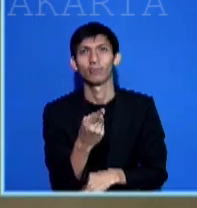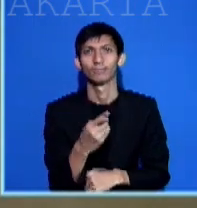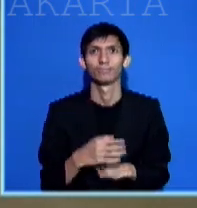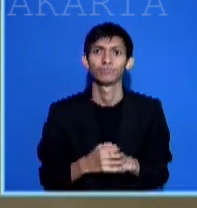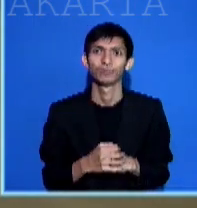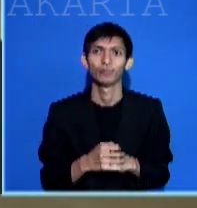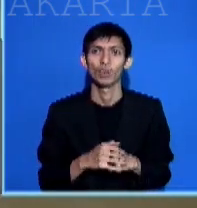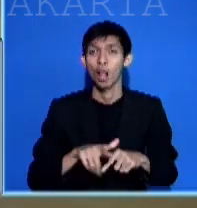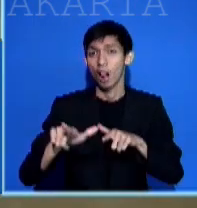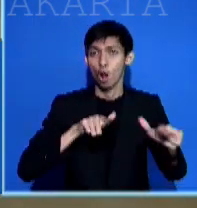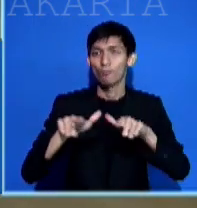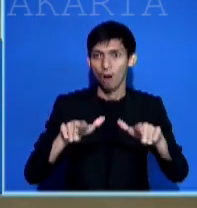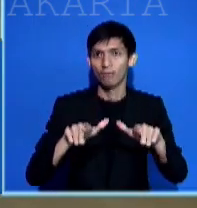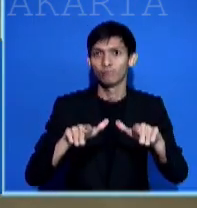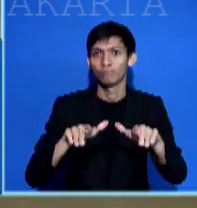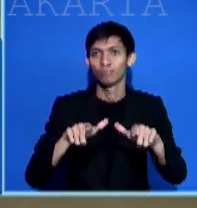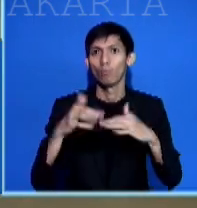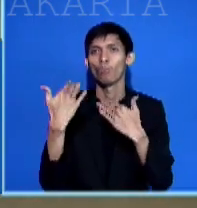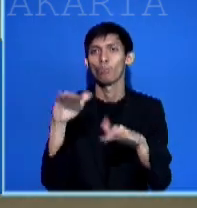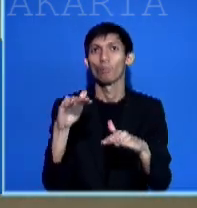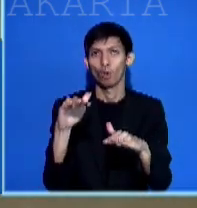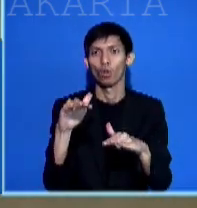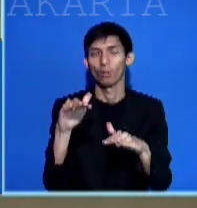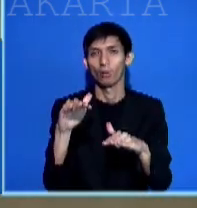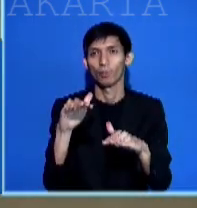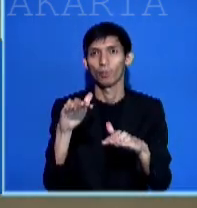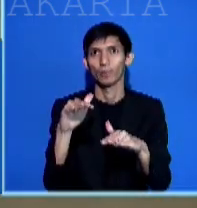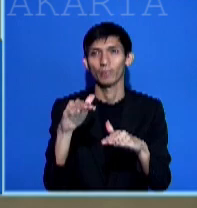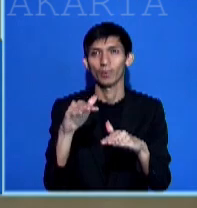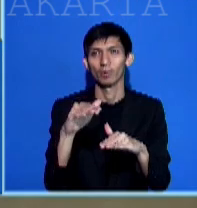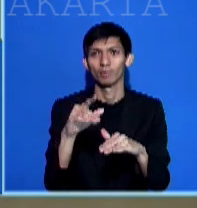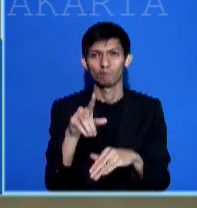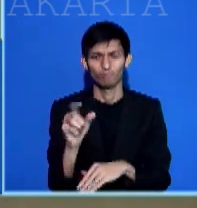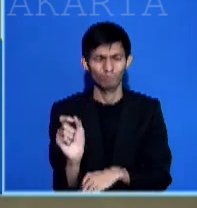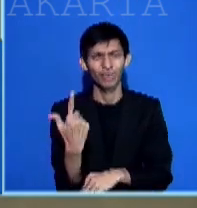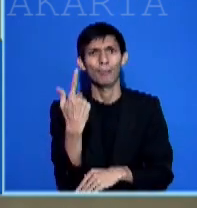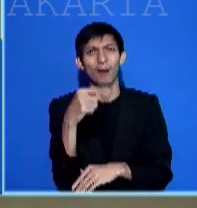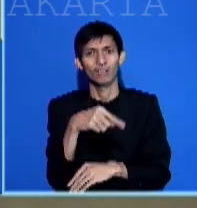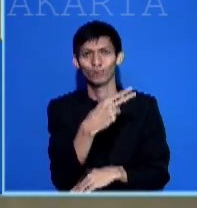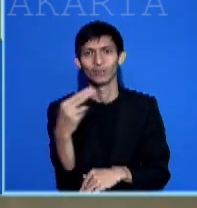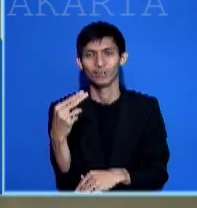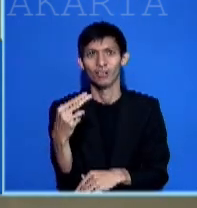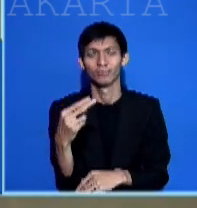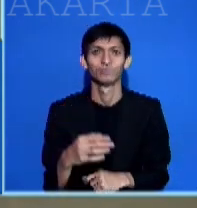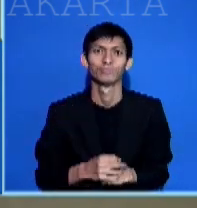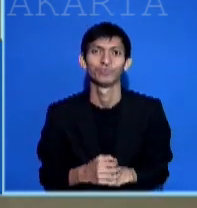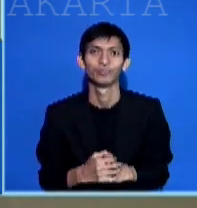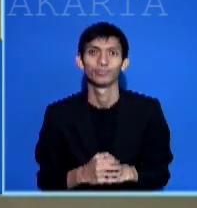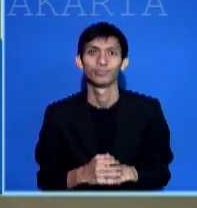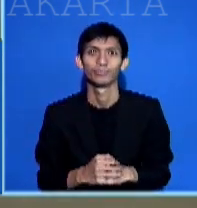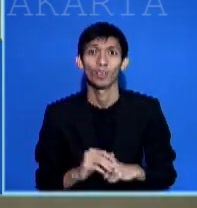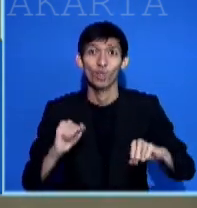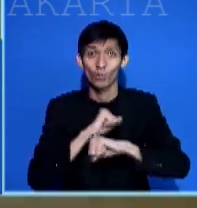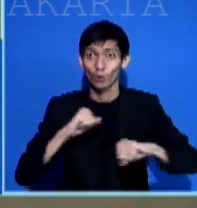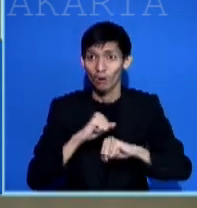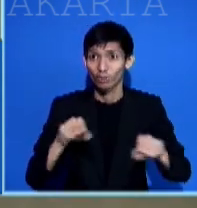dari di mall dan itu baru pertama kali ada di Indonesia atlet boleh tanpa